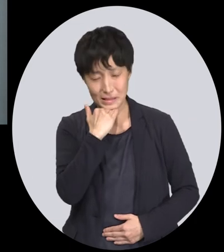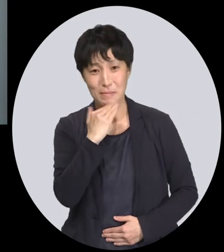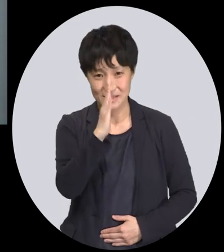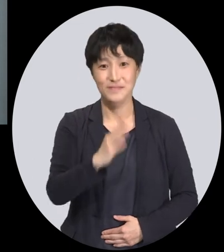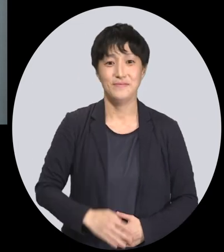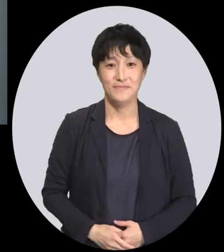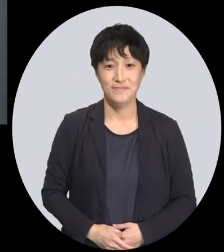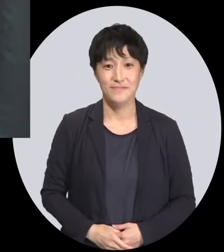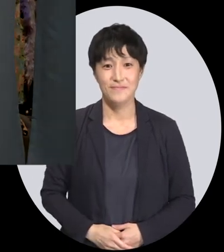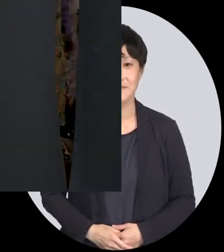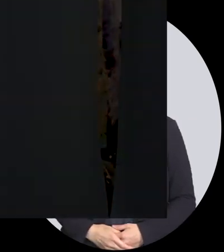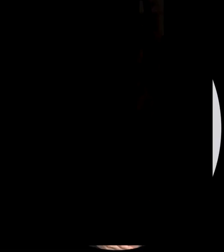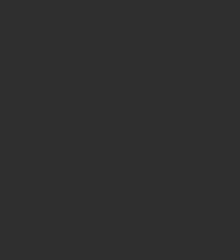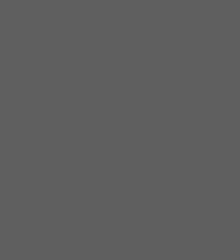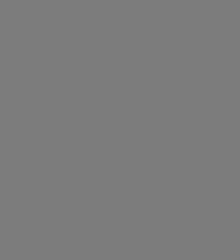ください